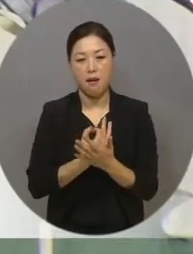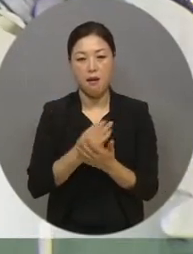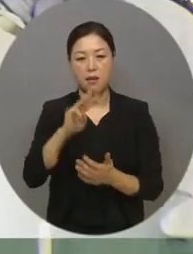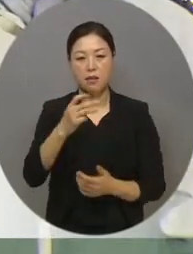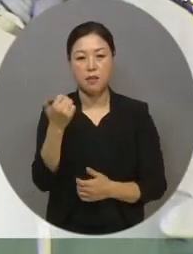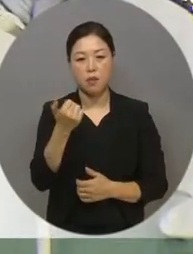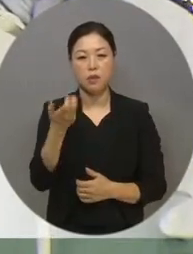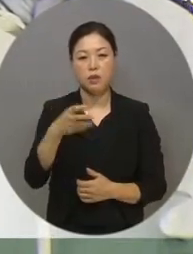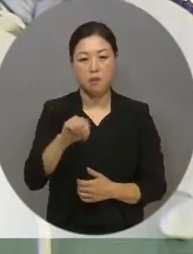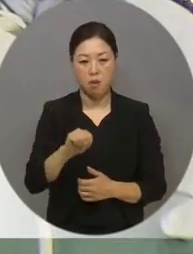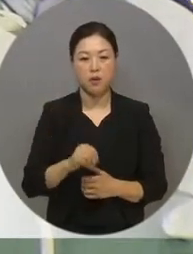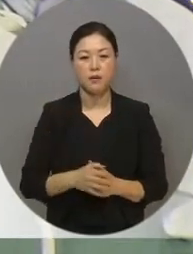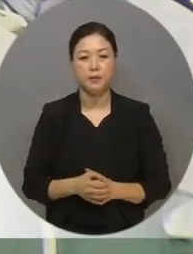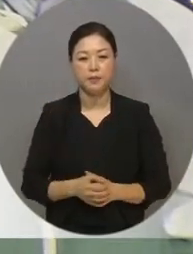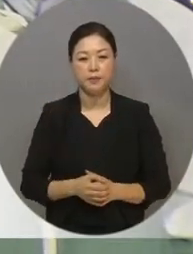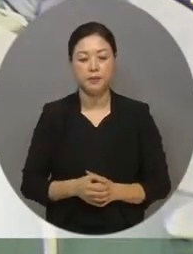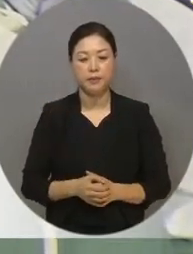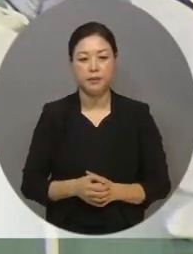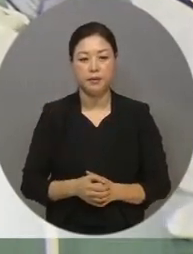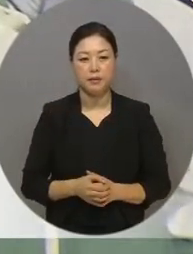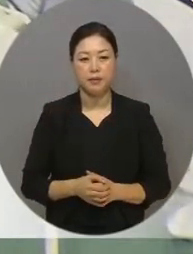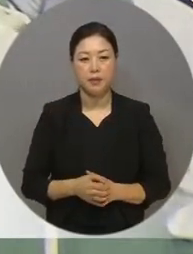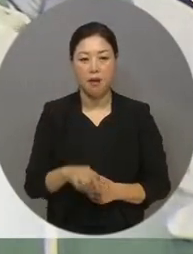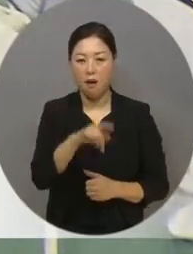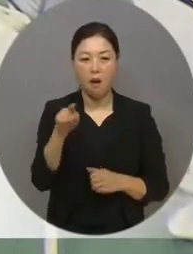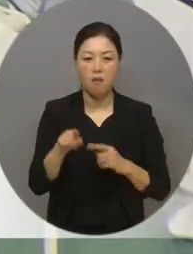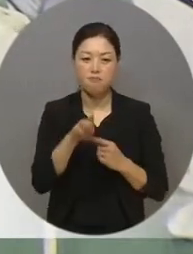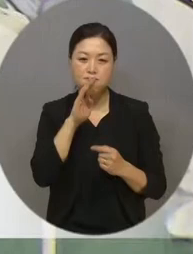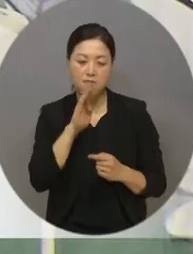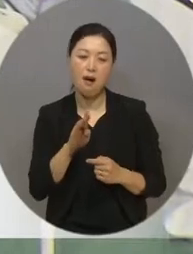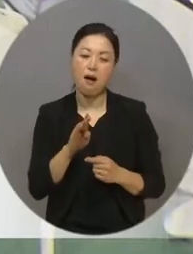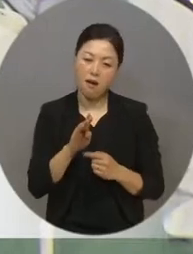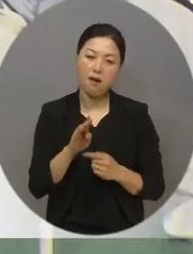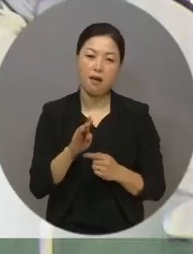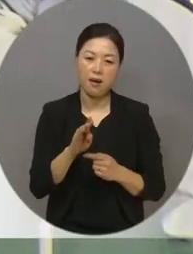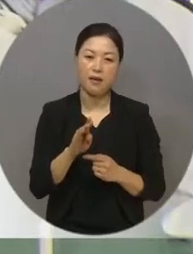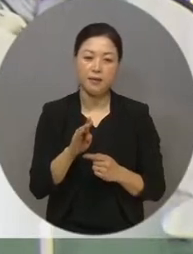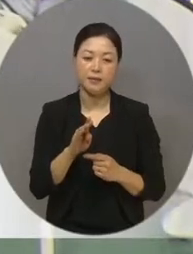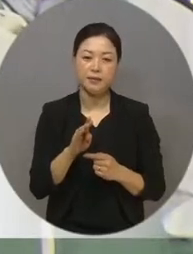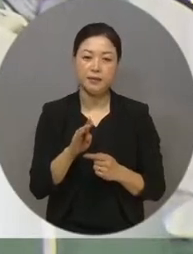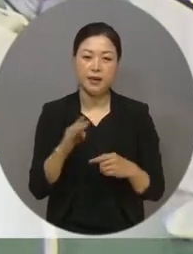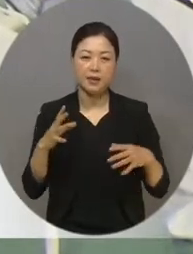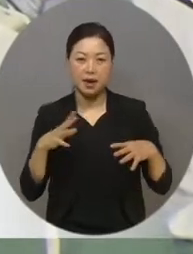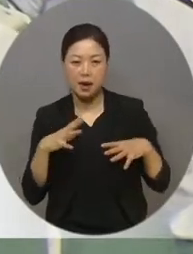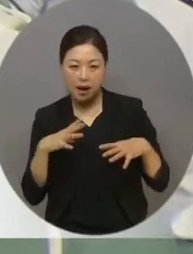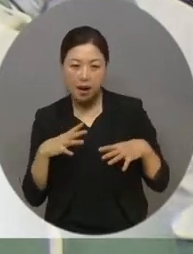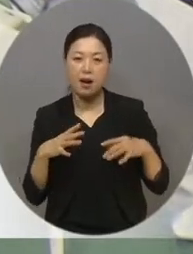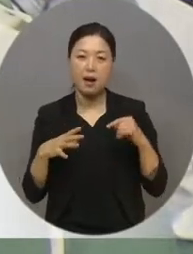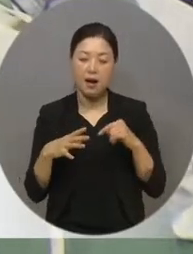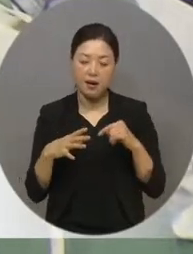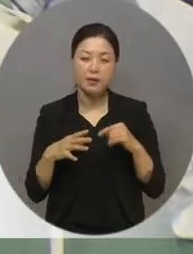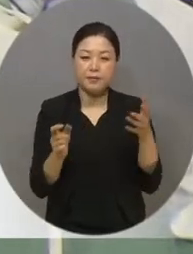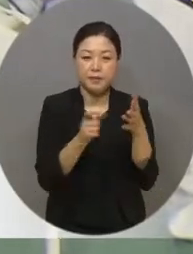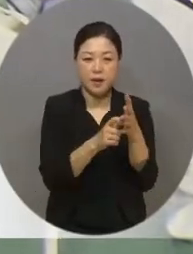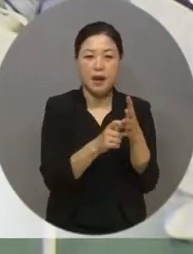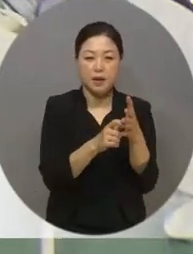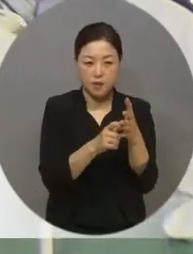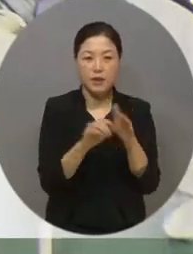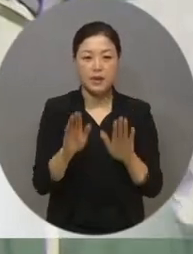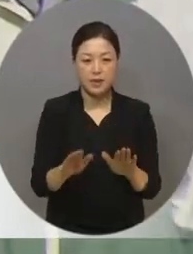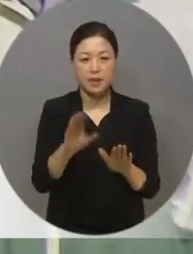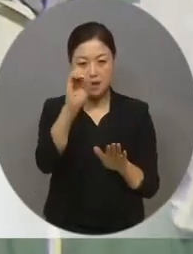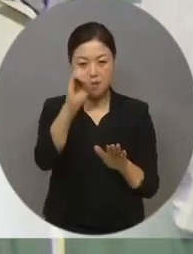355억 원 수익, 이 자랑스러운 숫자들을 역사에 남기고 다시 0에서